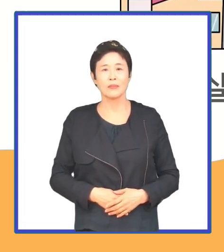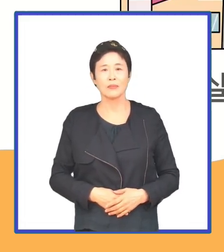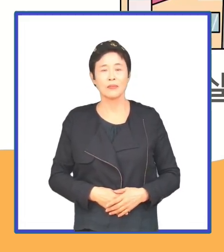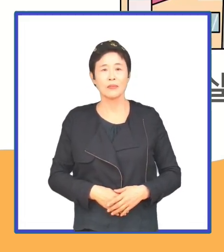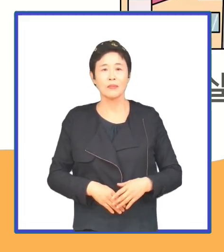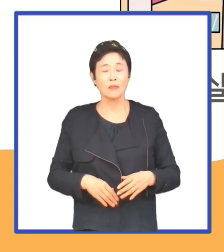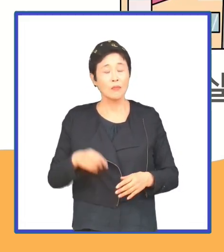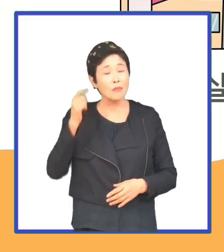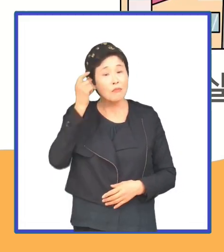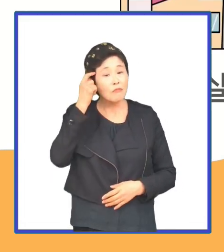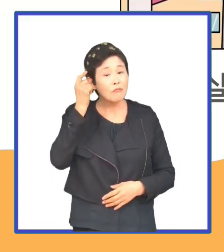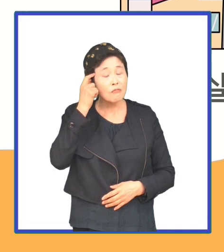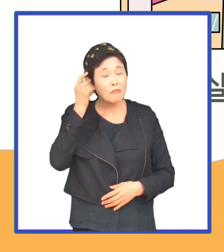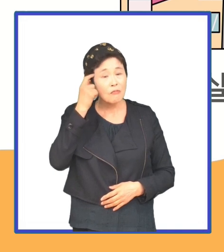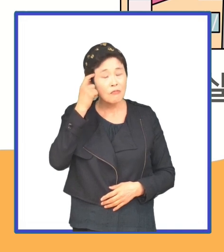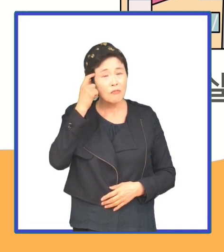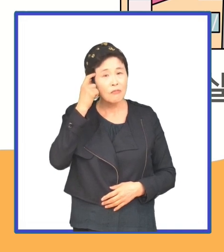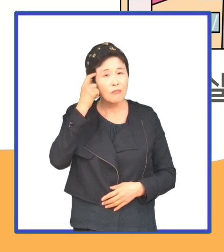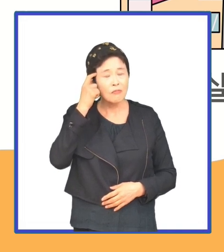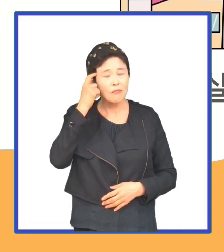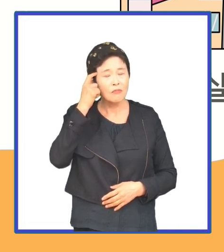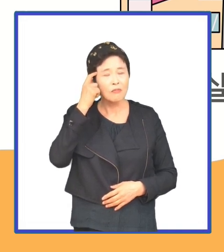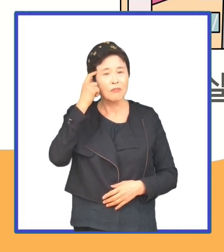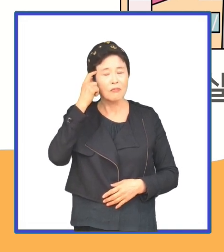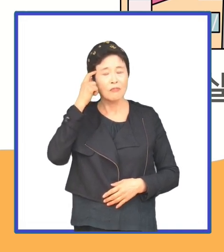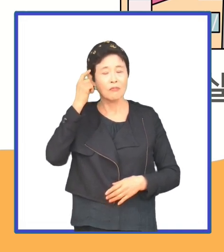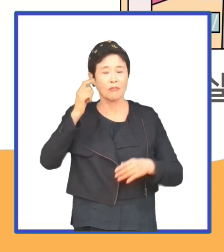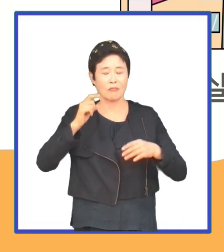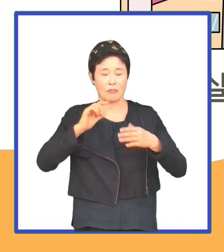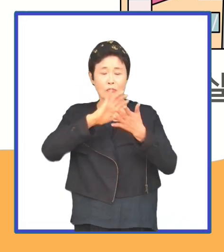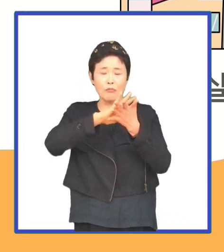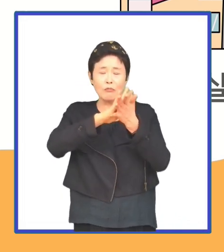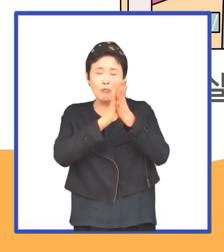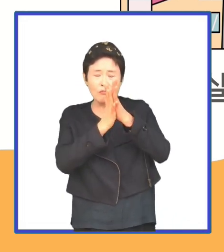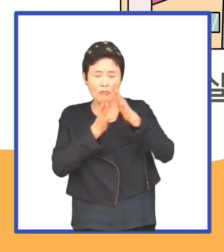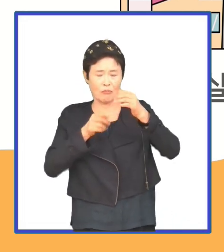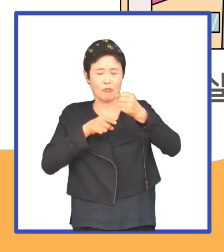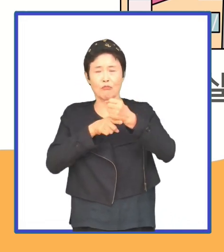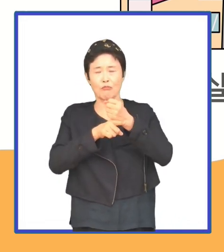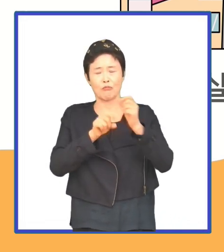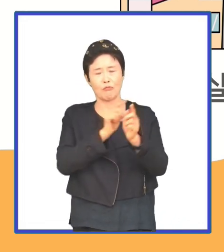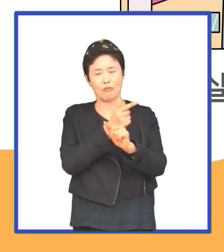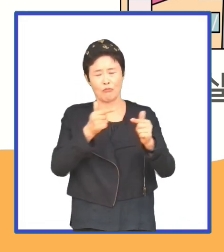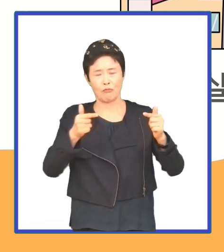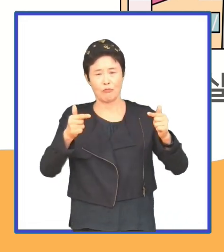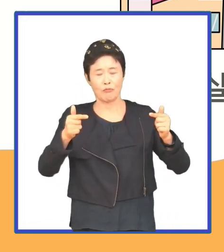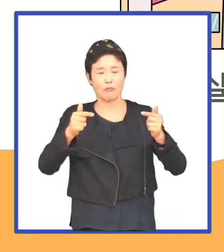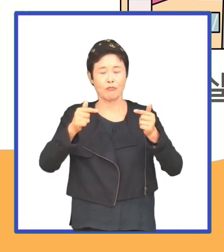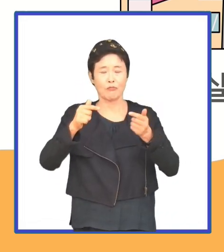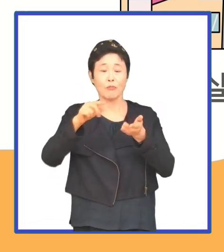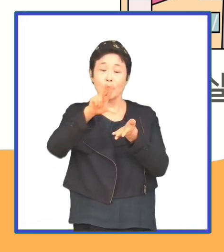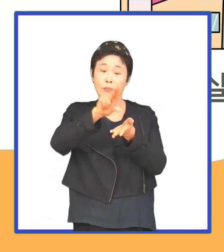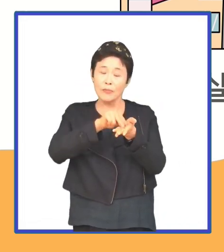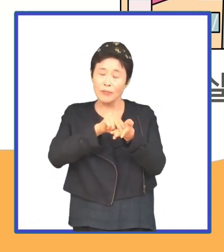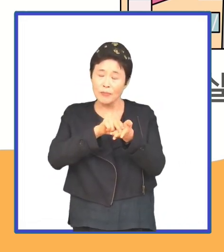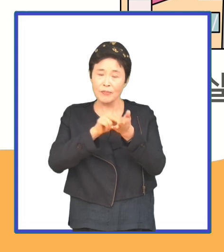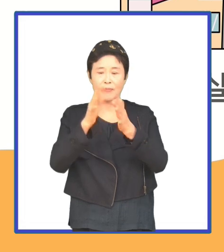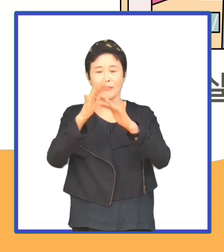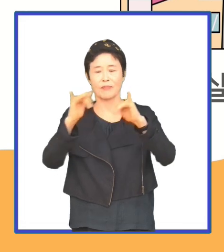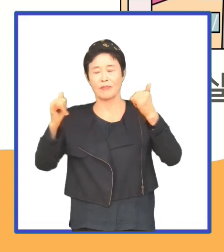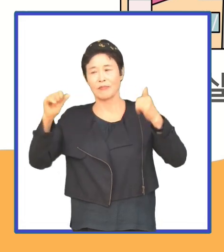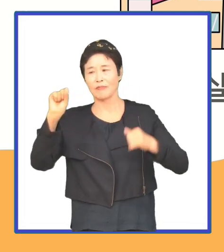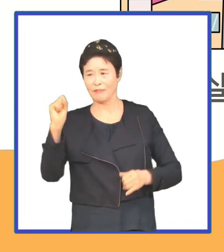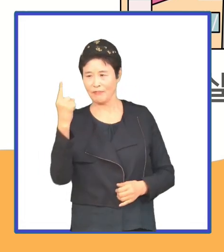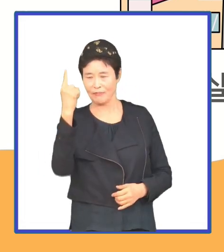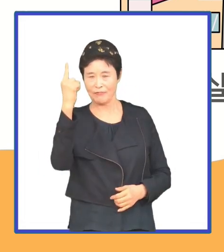그렇다면 기후변화는 왜 생길까요? 기후가 변화하는 다양한 요인 중에 지금 문제가 되고 있는 인위적인